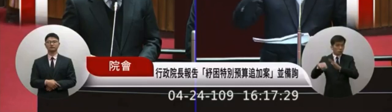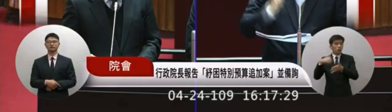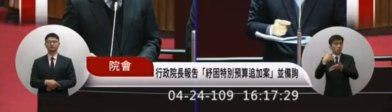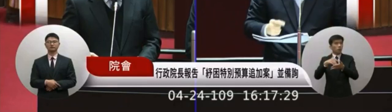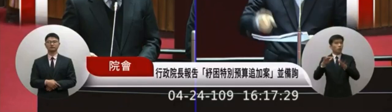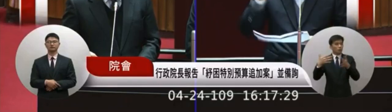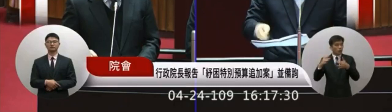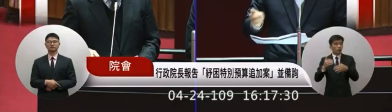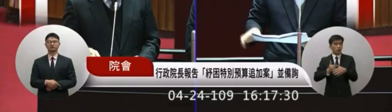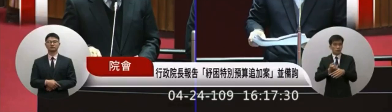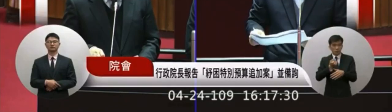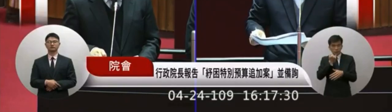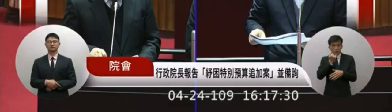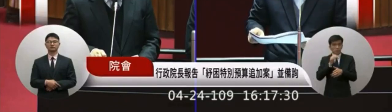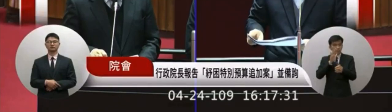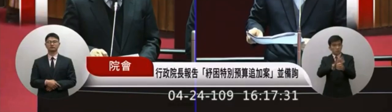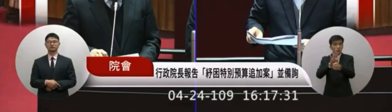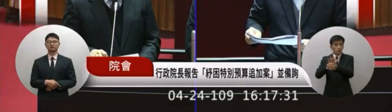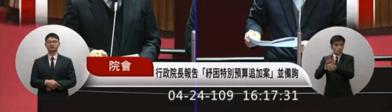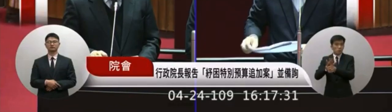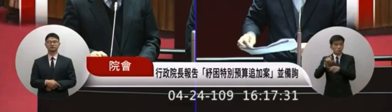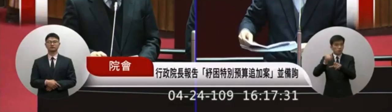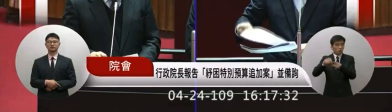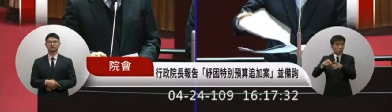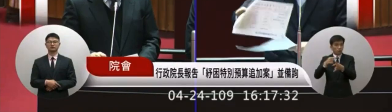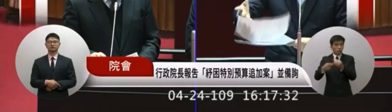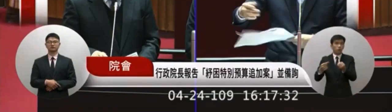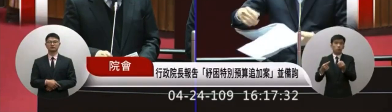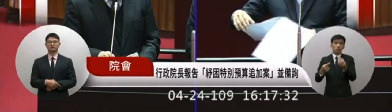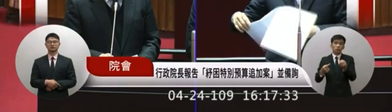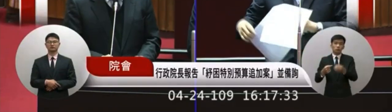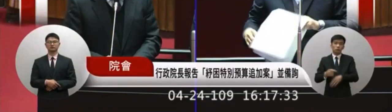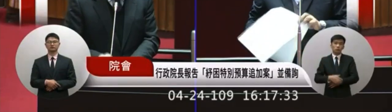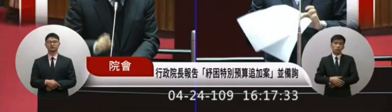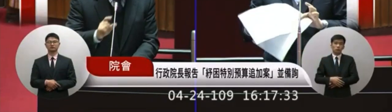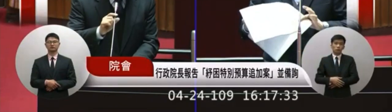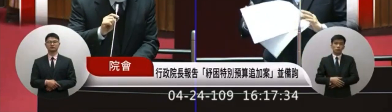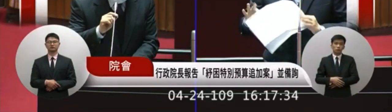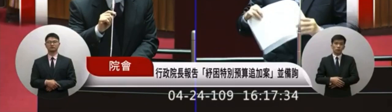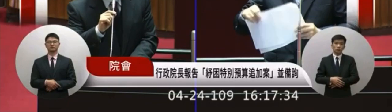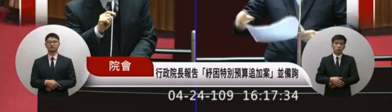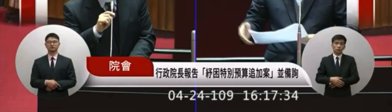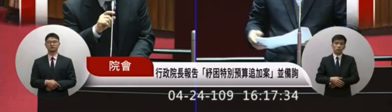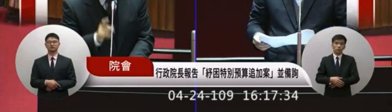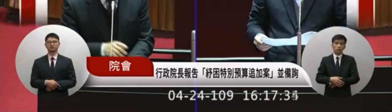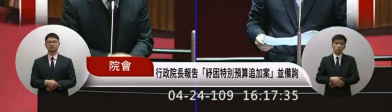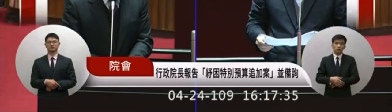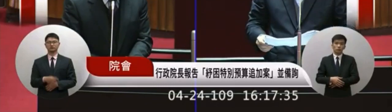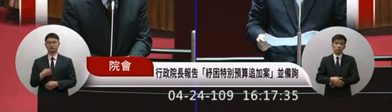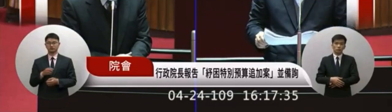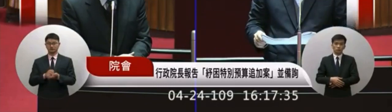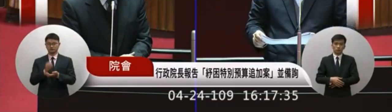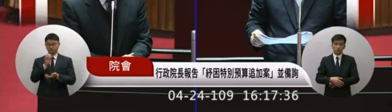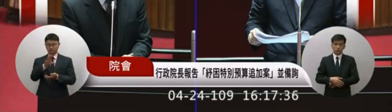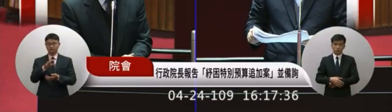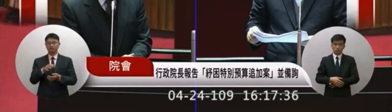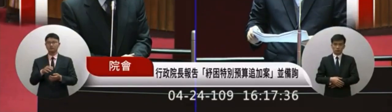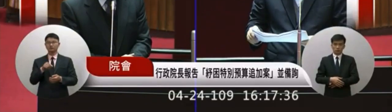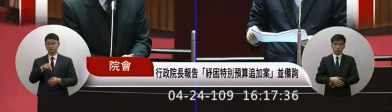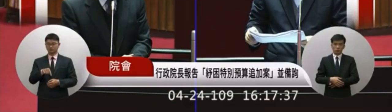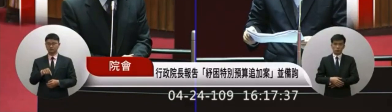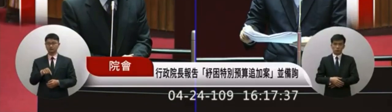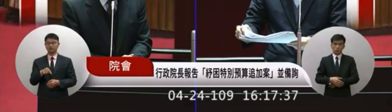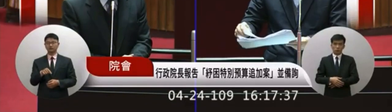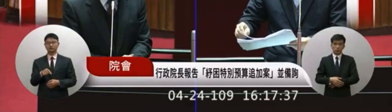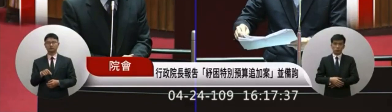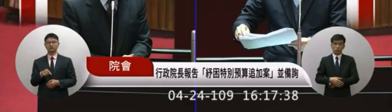助多少万家这些中小企业的贷款孤儿？ 那个公文报告，事实上我们是从这个所